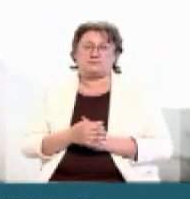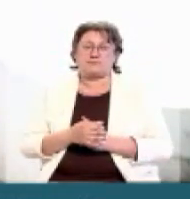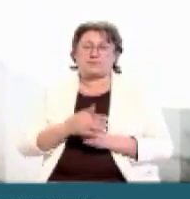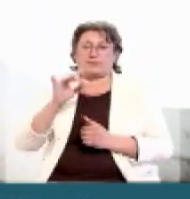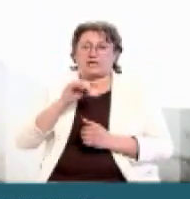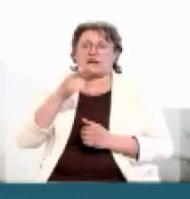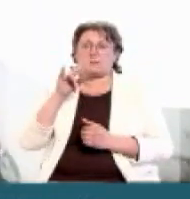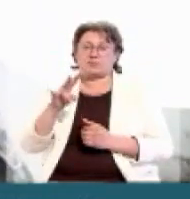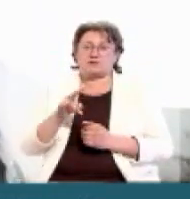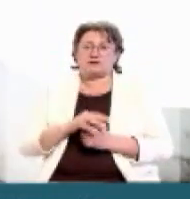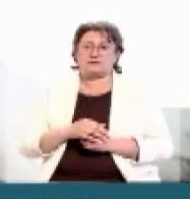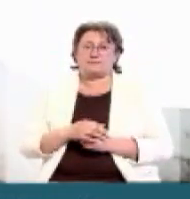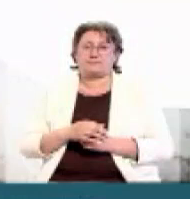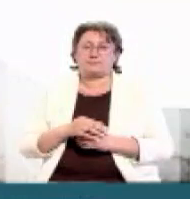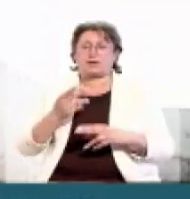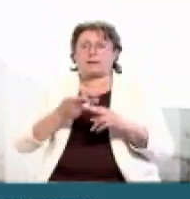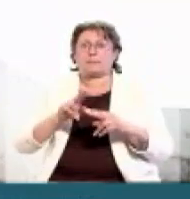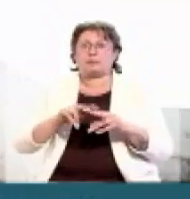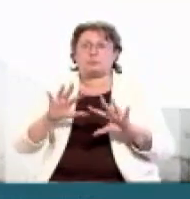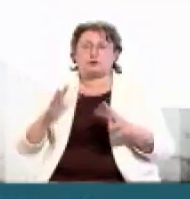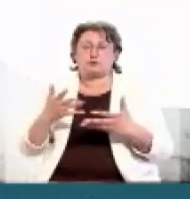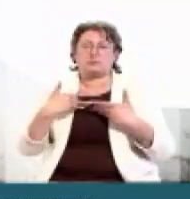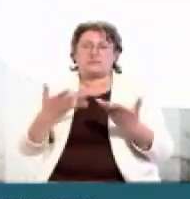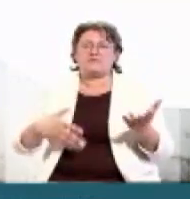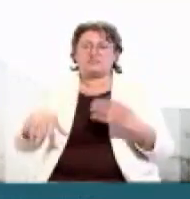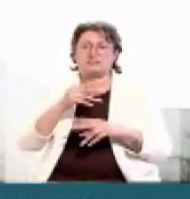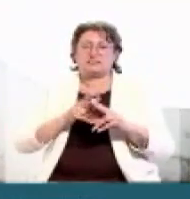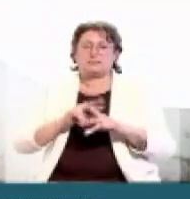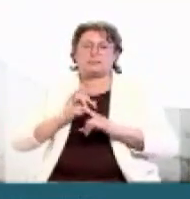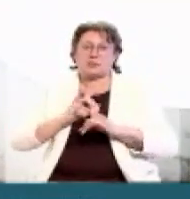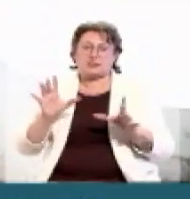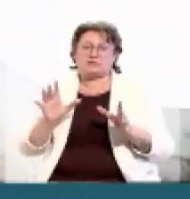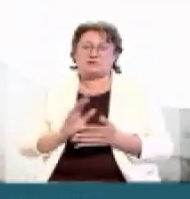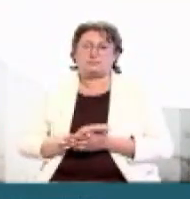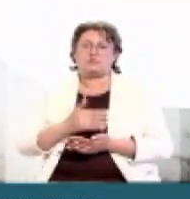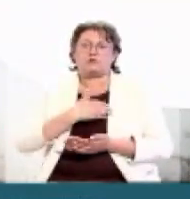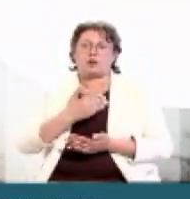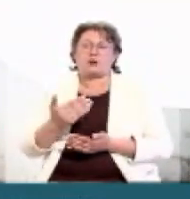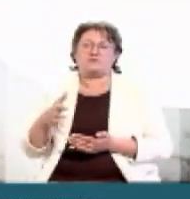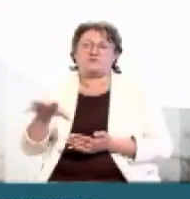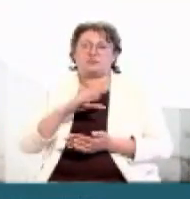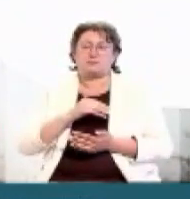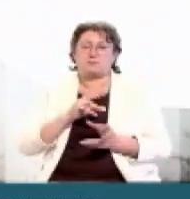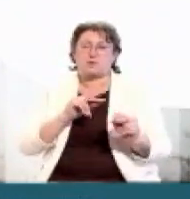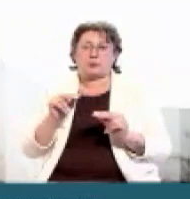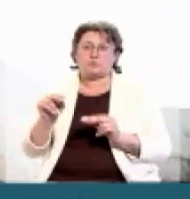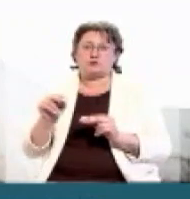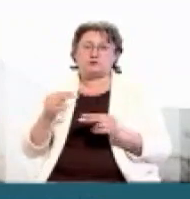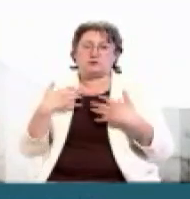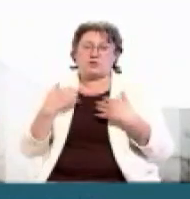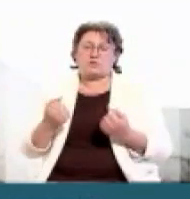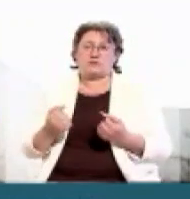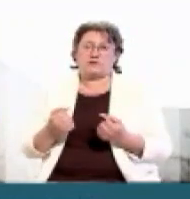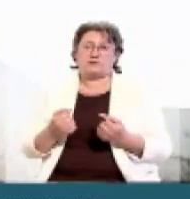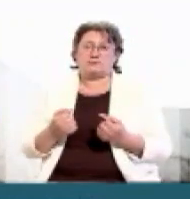и гимна. По этому случаю поздравляю всех с этим знаменательным праздником, желаю всем благополучия,